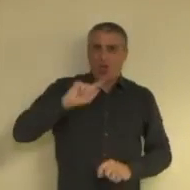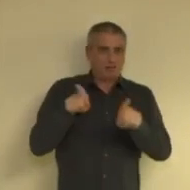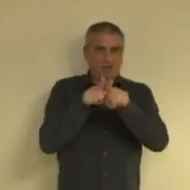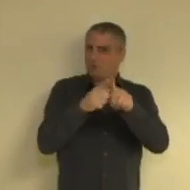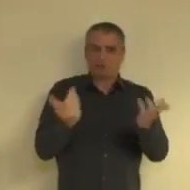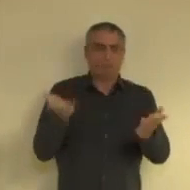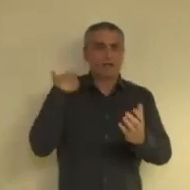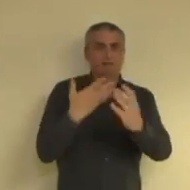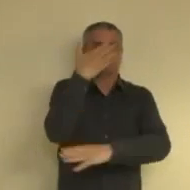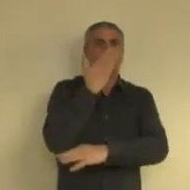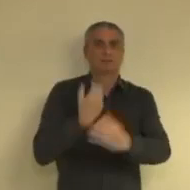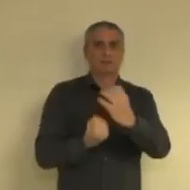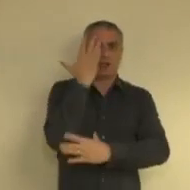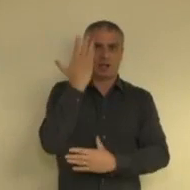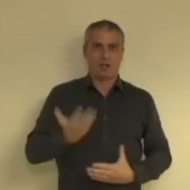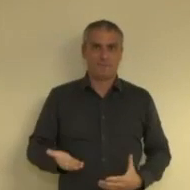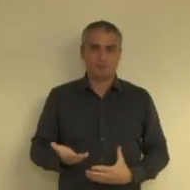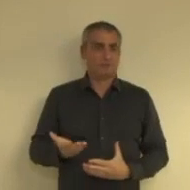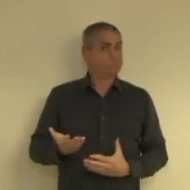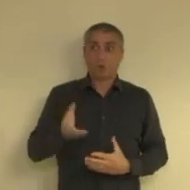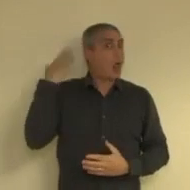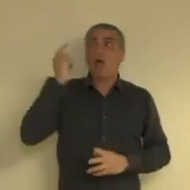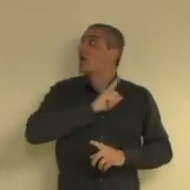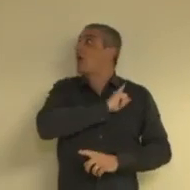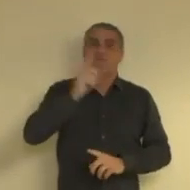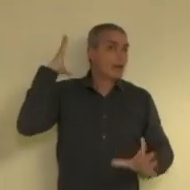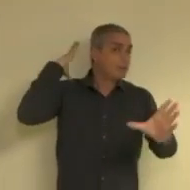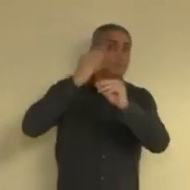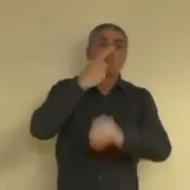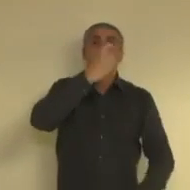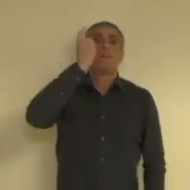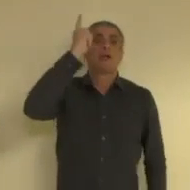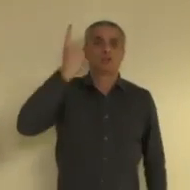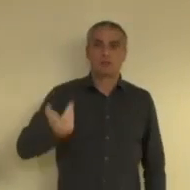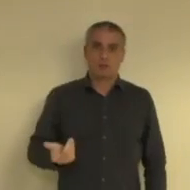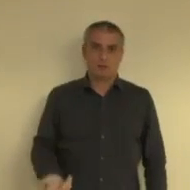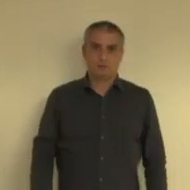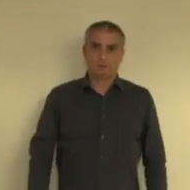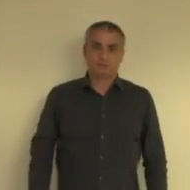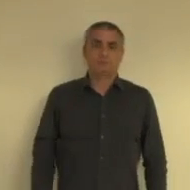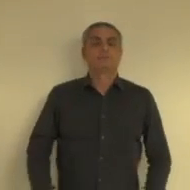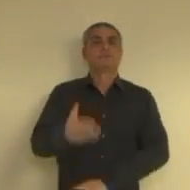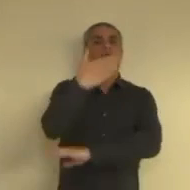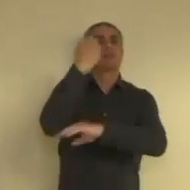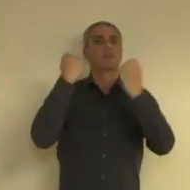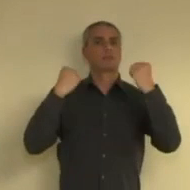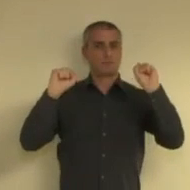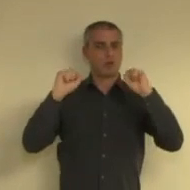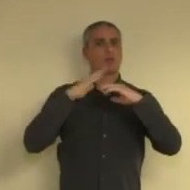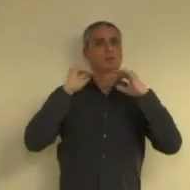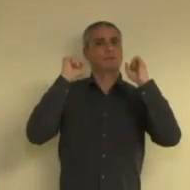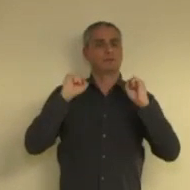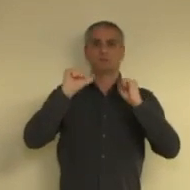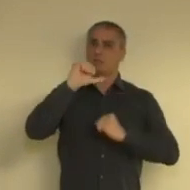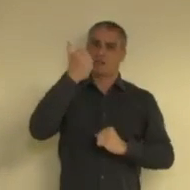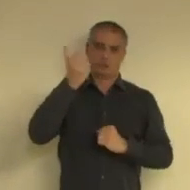כמוה מאז הקמת המדינה. בעצם לא היה דבר כזה ב100 השנים האחרונות. מדינה דמוקרטית